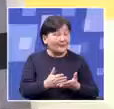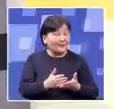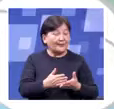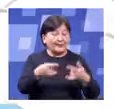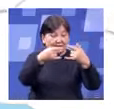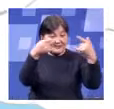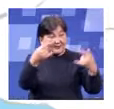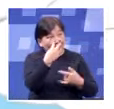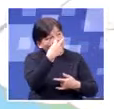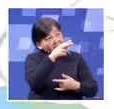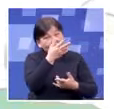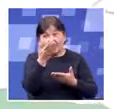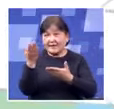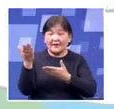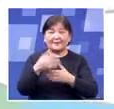хүүхдүүдээ.